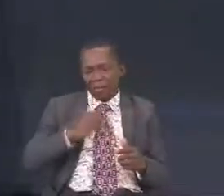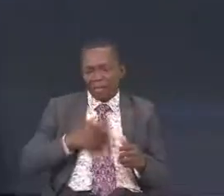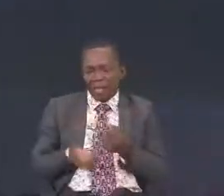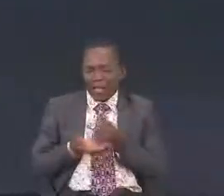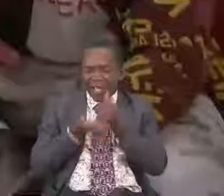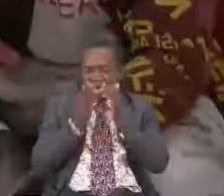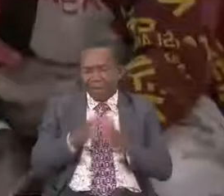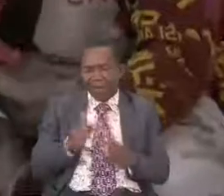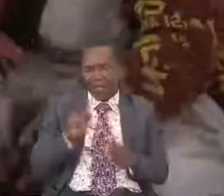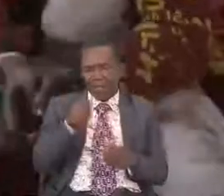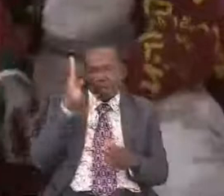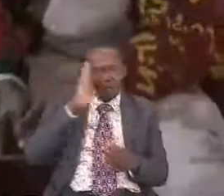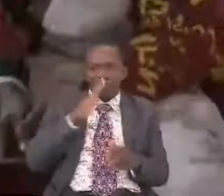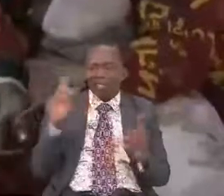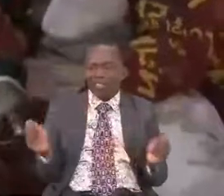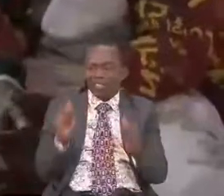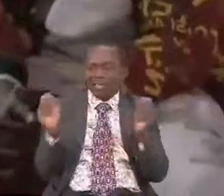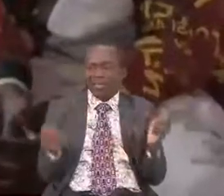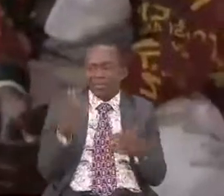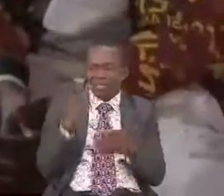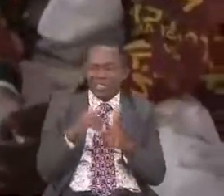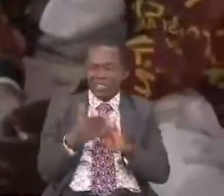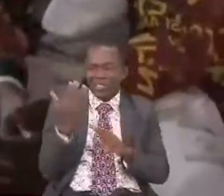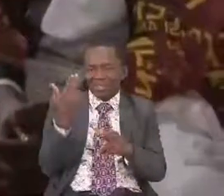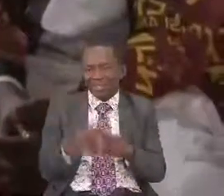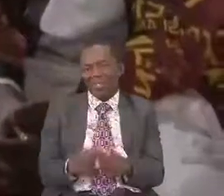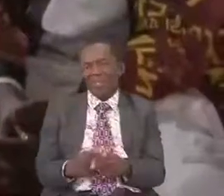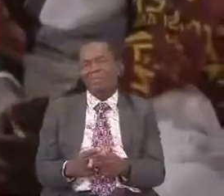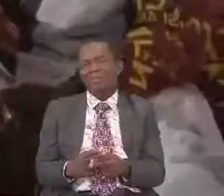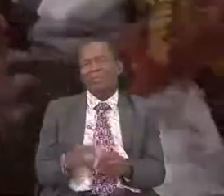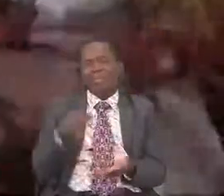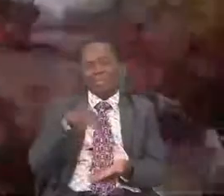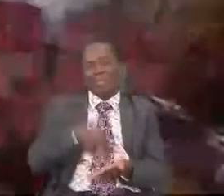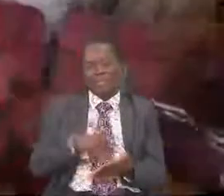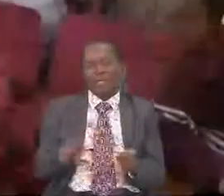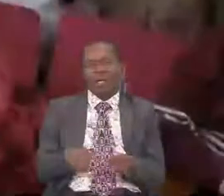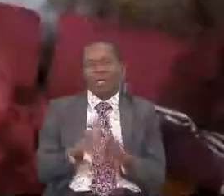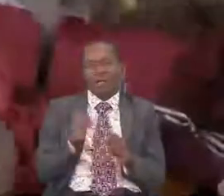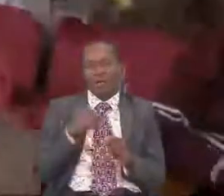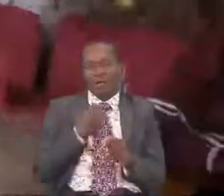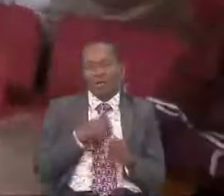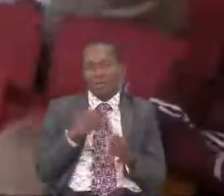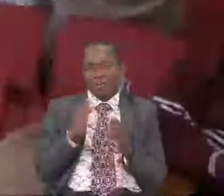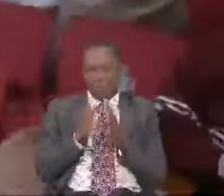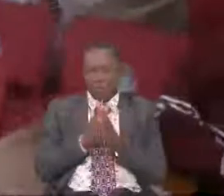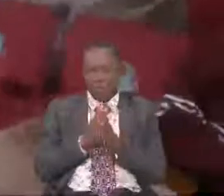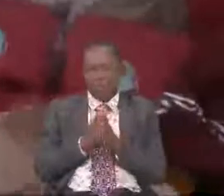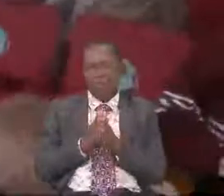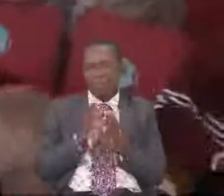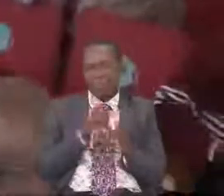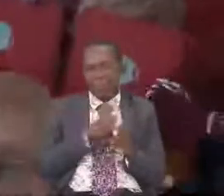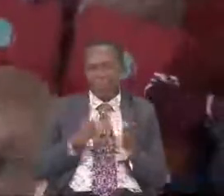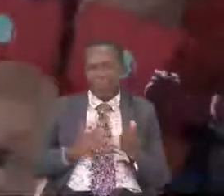Jésus. Levons-nous maintenant et parlons à Dieu dans la prière. Le Seigneur nous a parlé. Nous sommes son